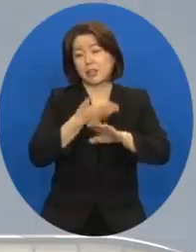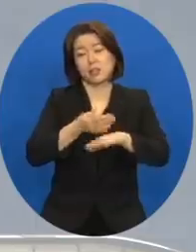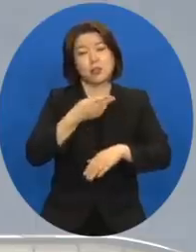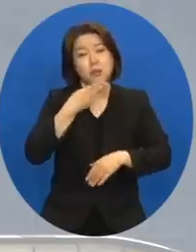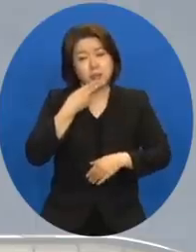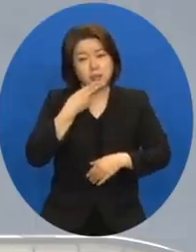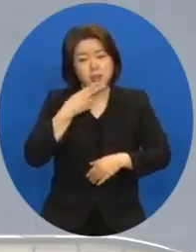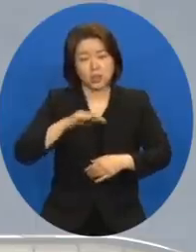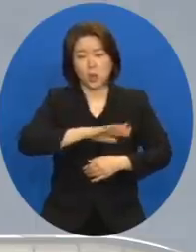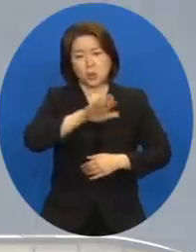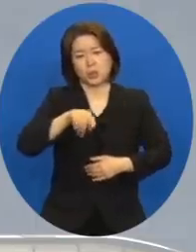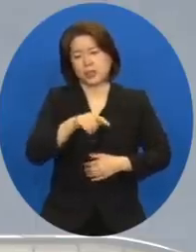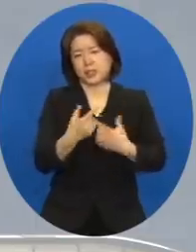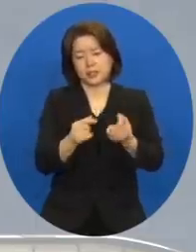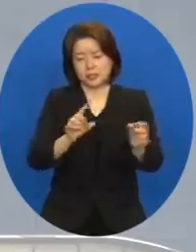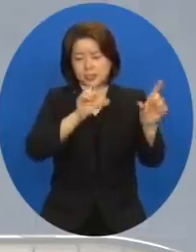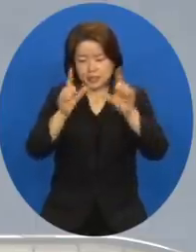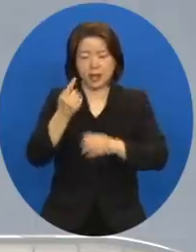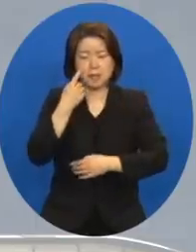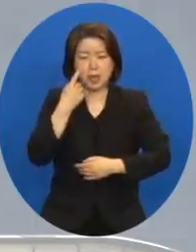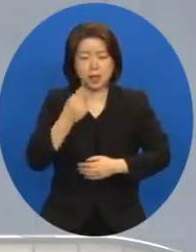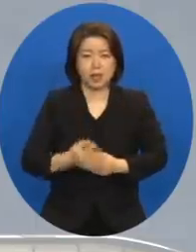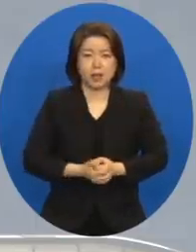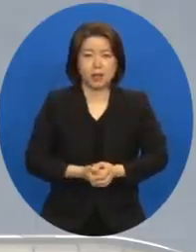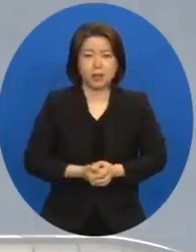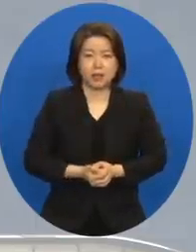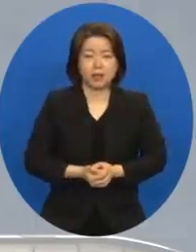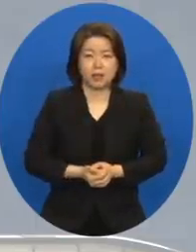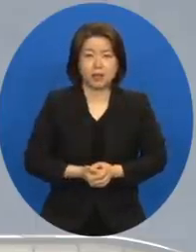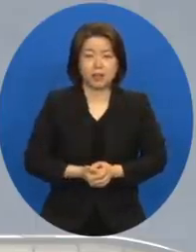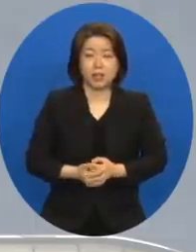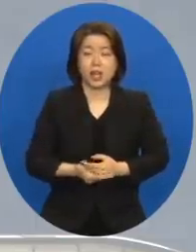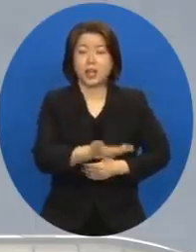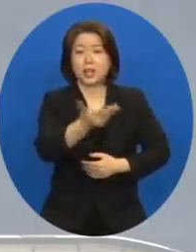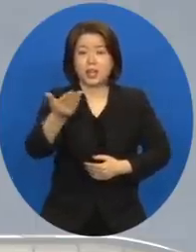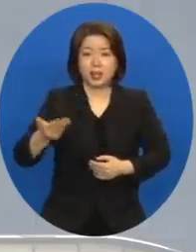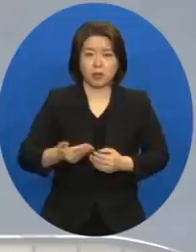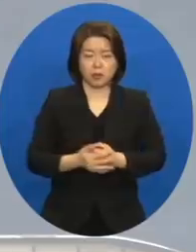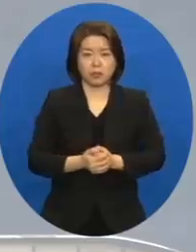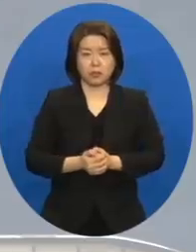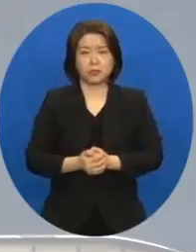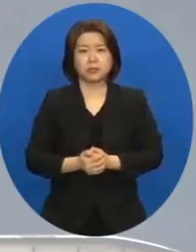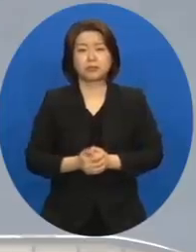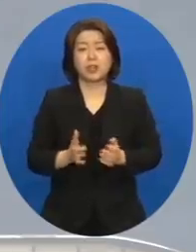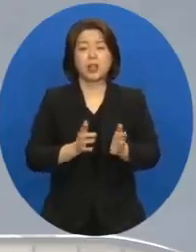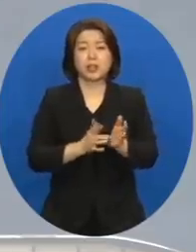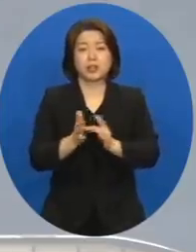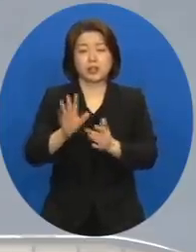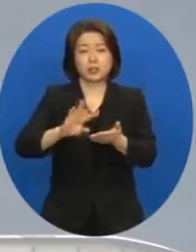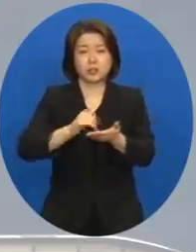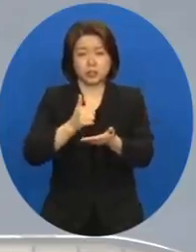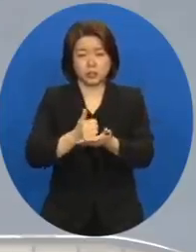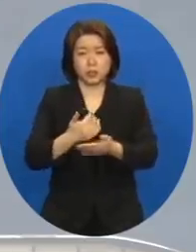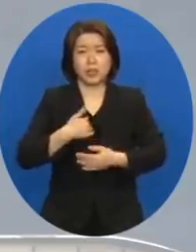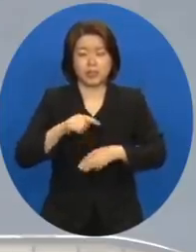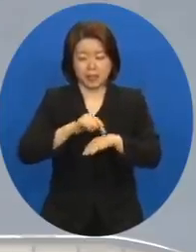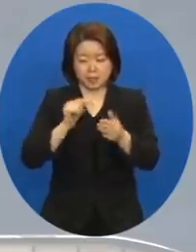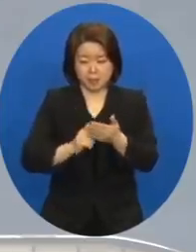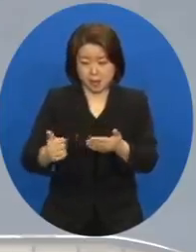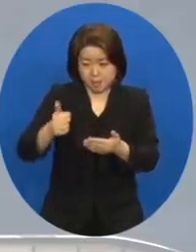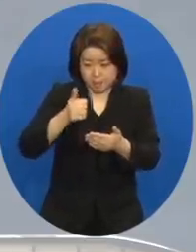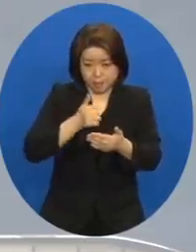우리도 그렇게 살아 봅시다 여러분 예수 그리스도께서 내 마음의 거